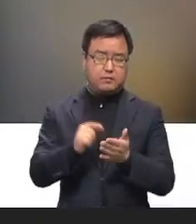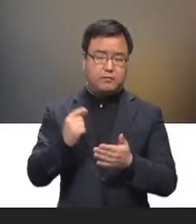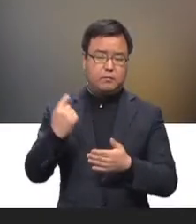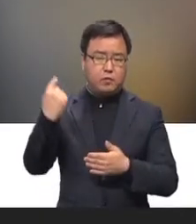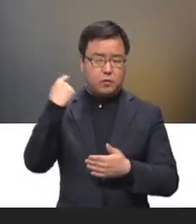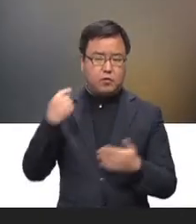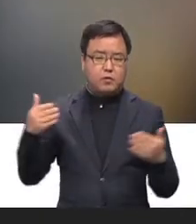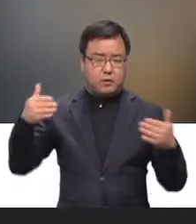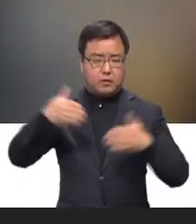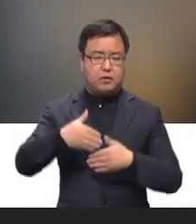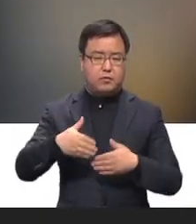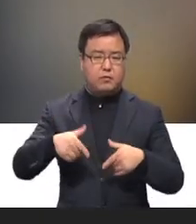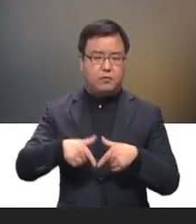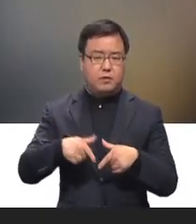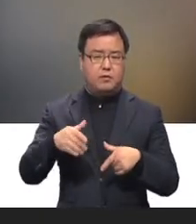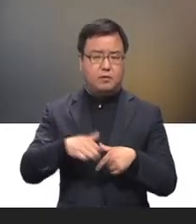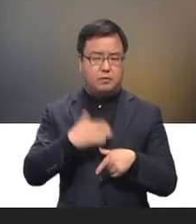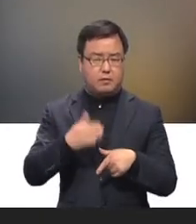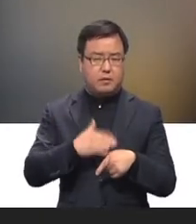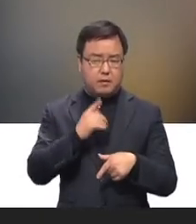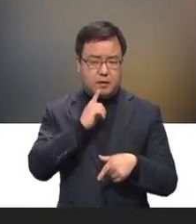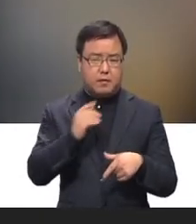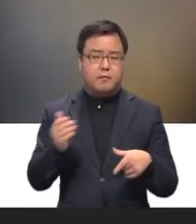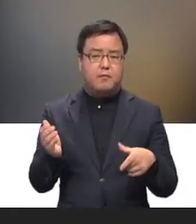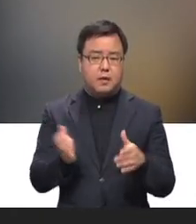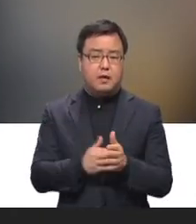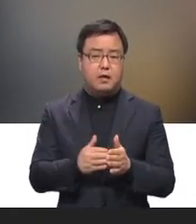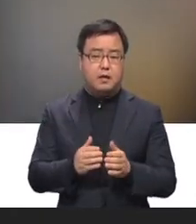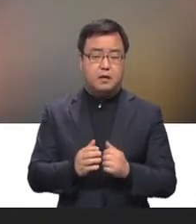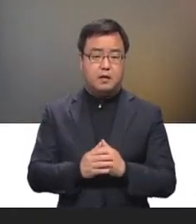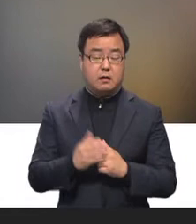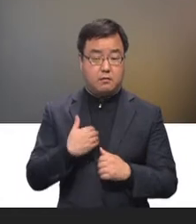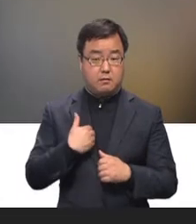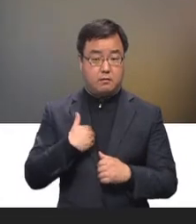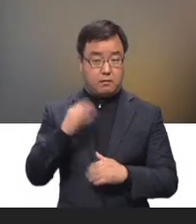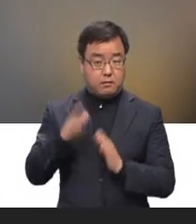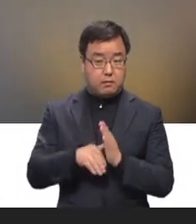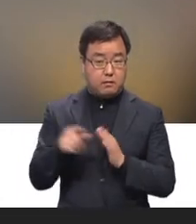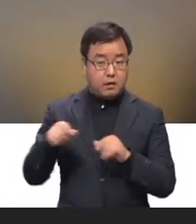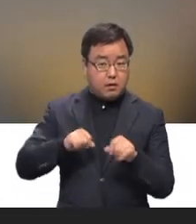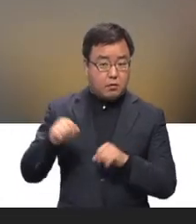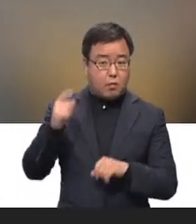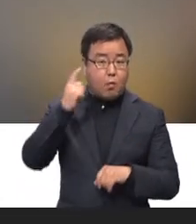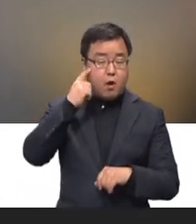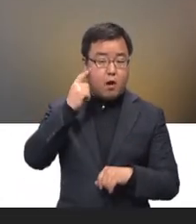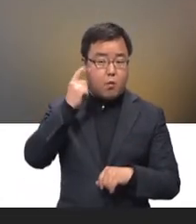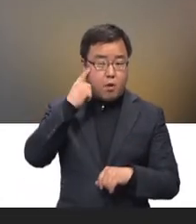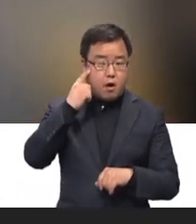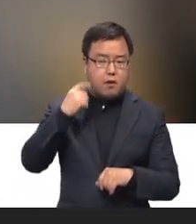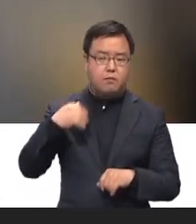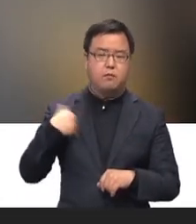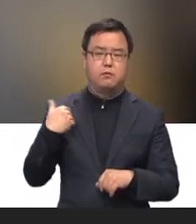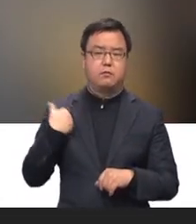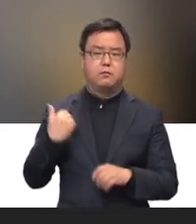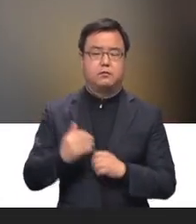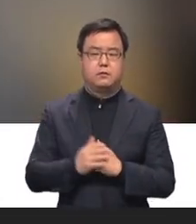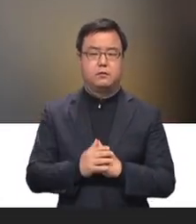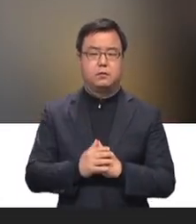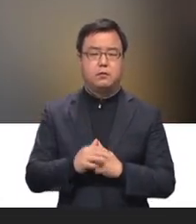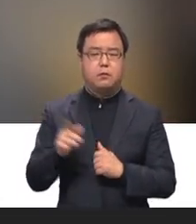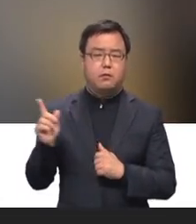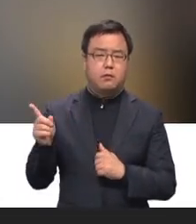제 손길을 마격 입었어요 저는 그 때 그 행동의 하는지도 몰랐거든요 그 이외